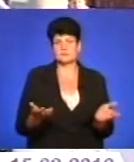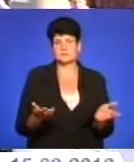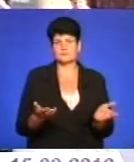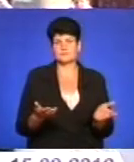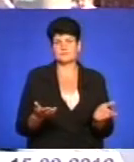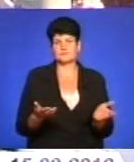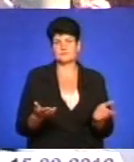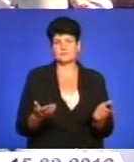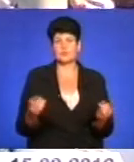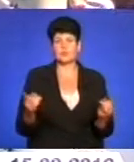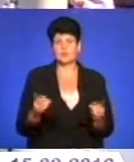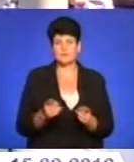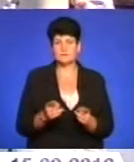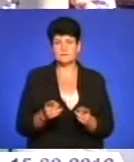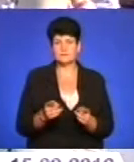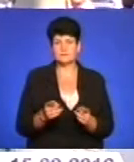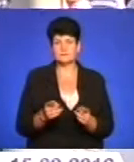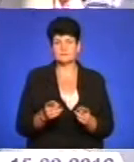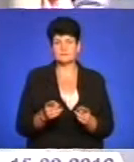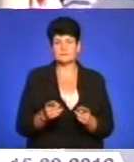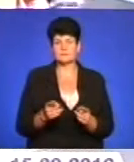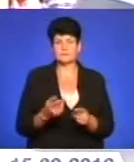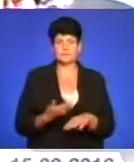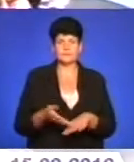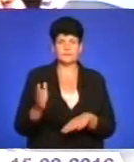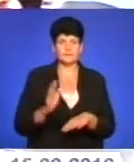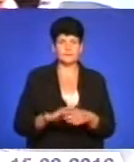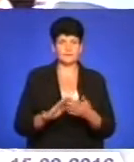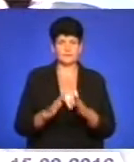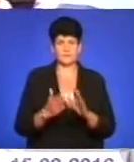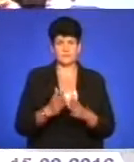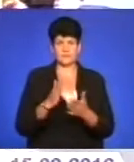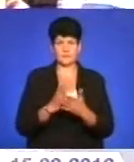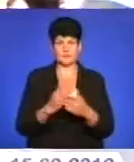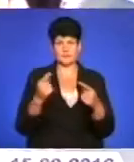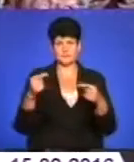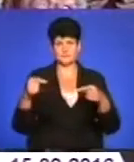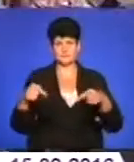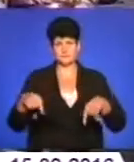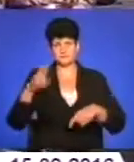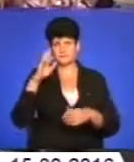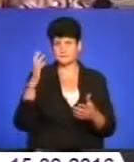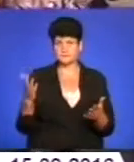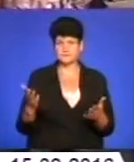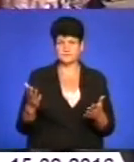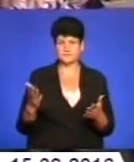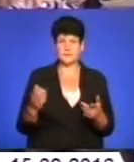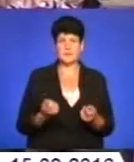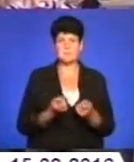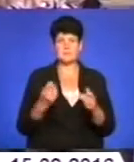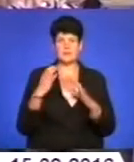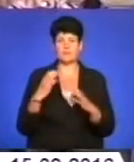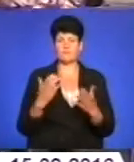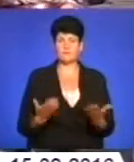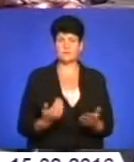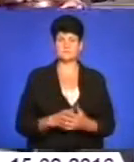Коротше, до патової ситуації ще йде, напевно, в цій державі. По-перше, мало вагонів. Сьогодні